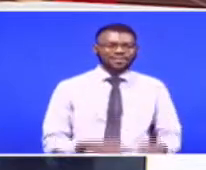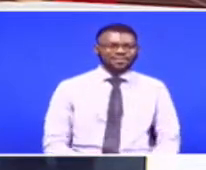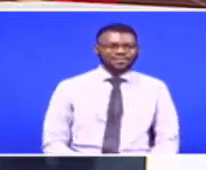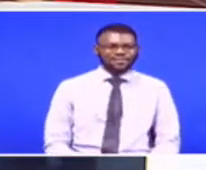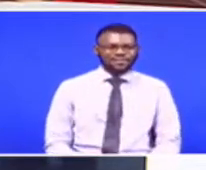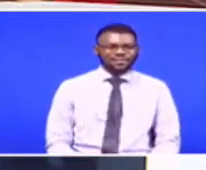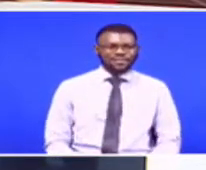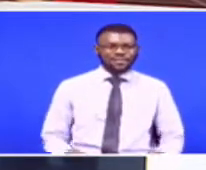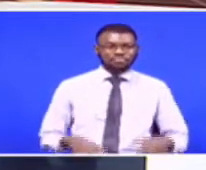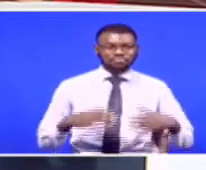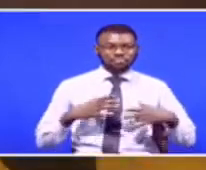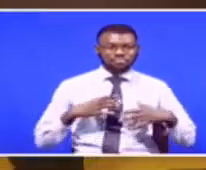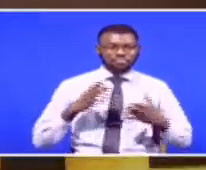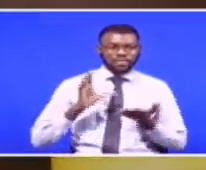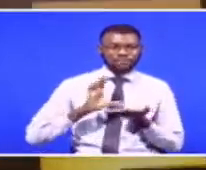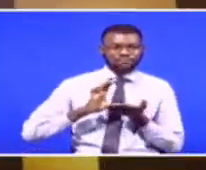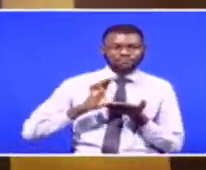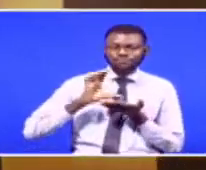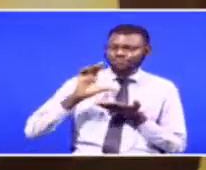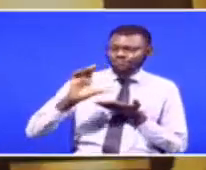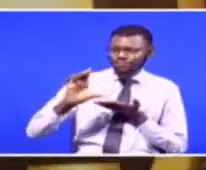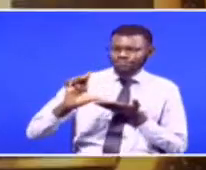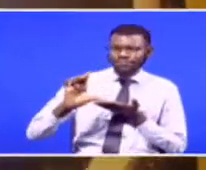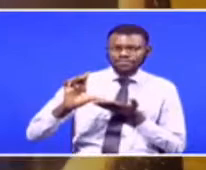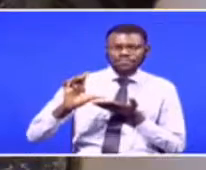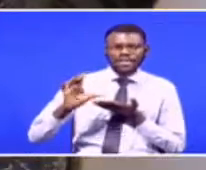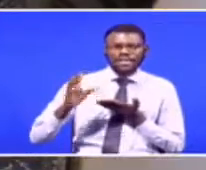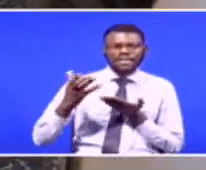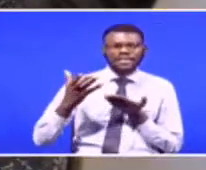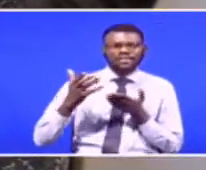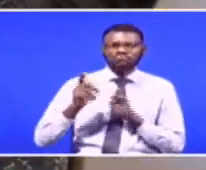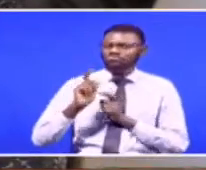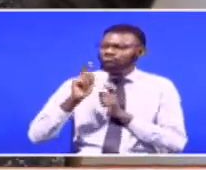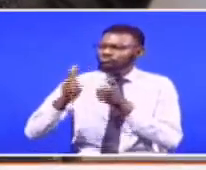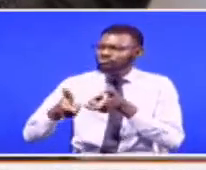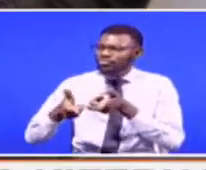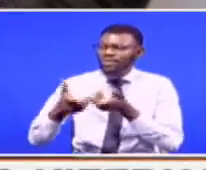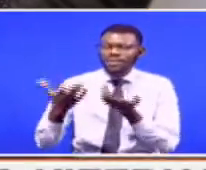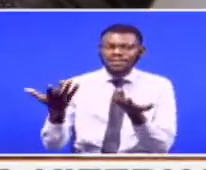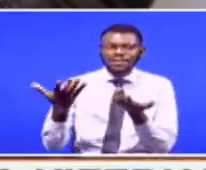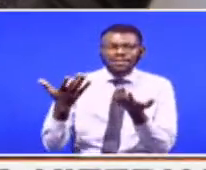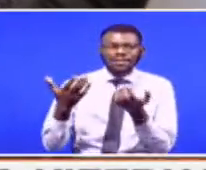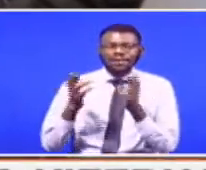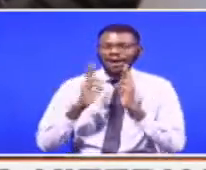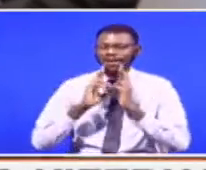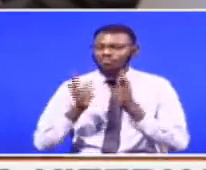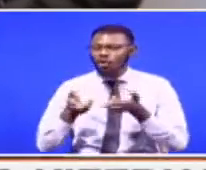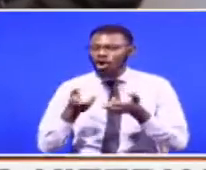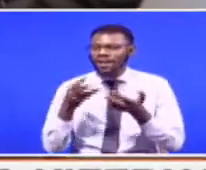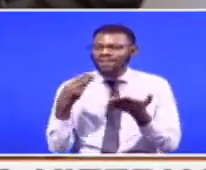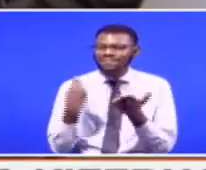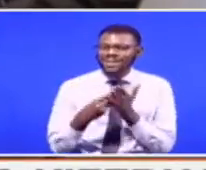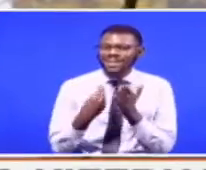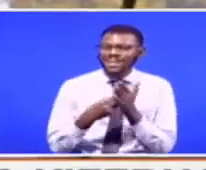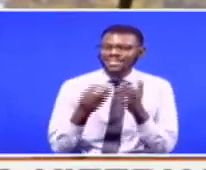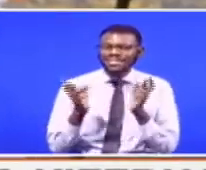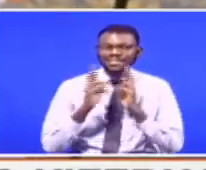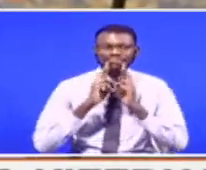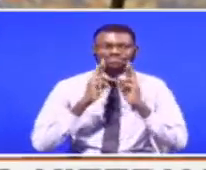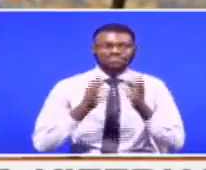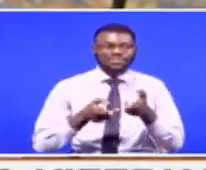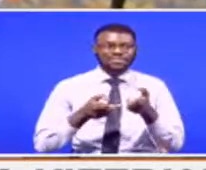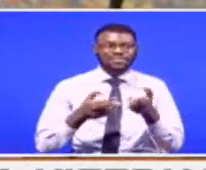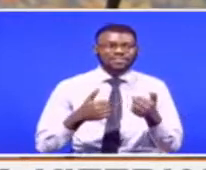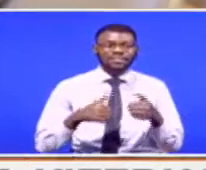wa hafla hiyo kutoa tuzo kwa mashirika bora katika kuchapisha ripoti za kifedha, yani Financial Reporting